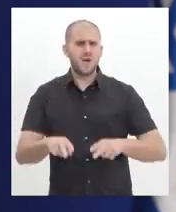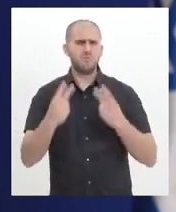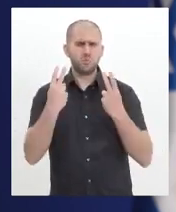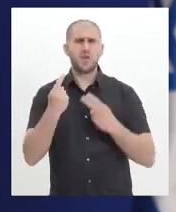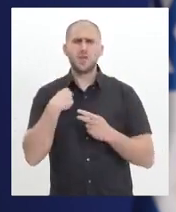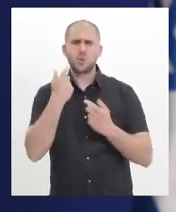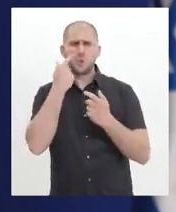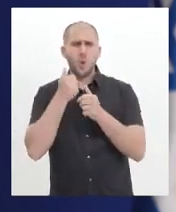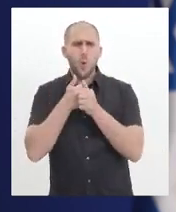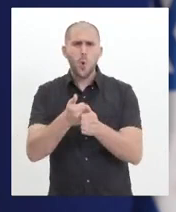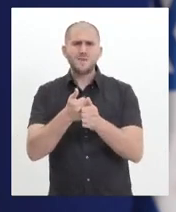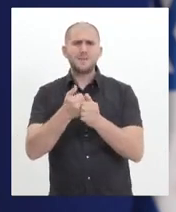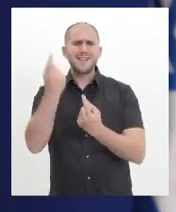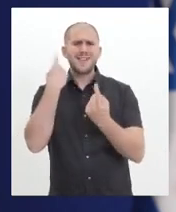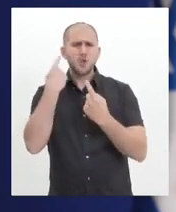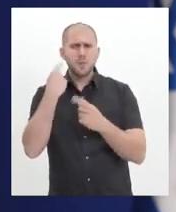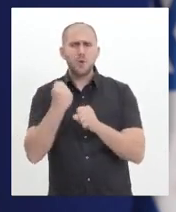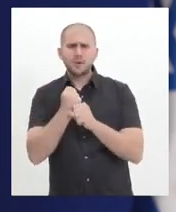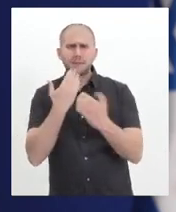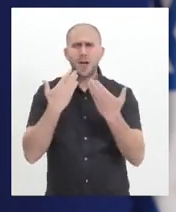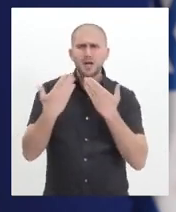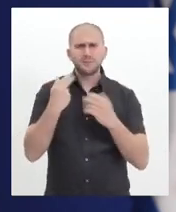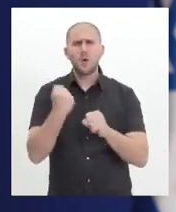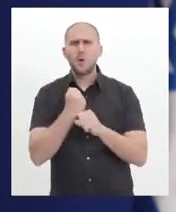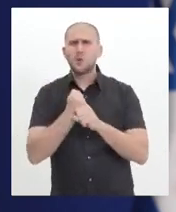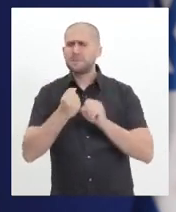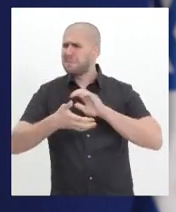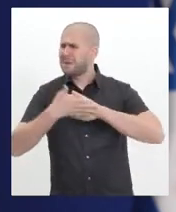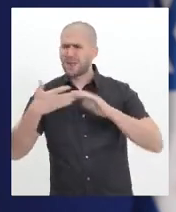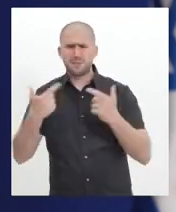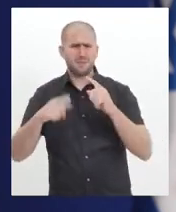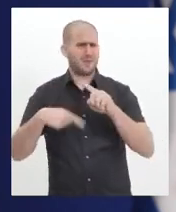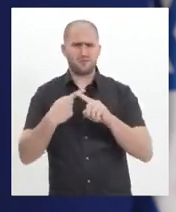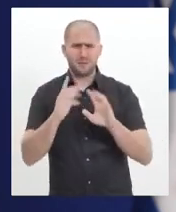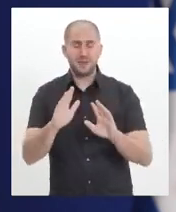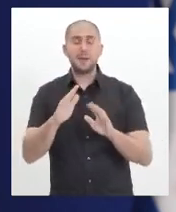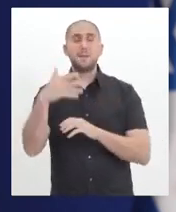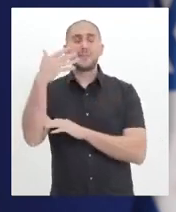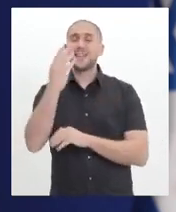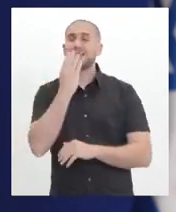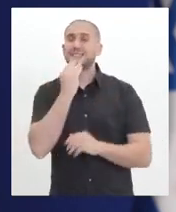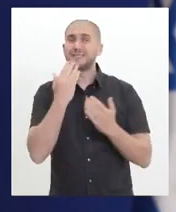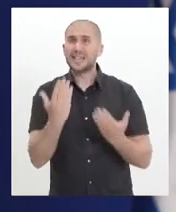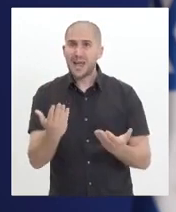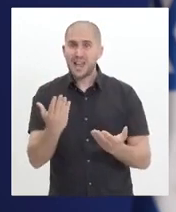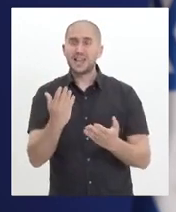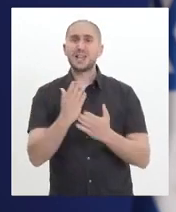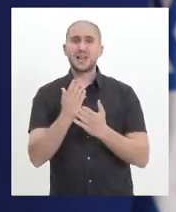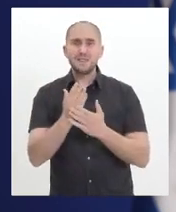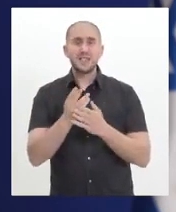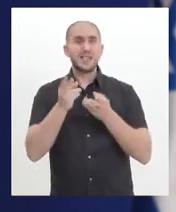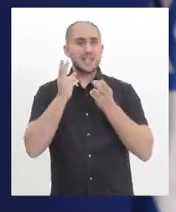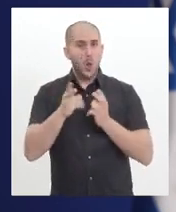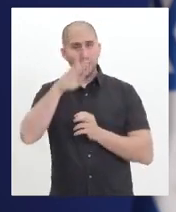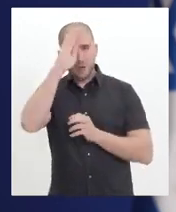רכבים אחרי האיומים עושים מערחת מצב אנחנו עושים את זה מתחילת המלחמה דרך אגב מדינת ישראל נתקפת ביכולות